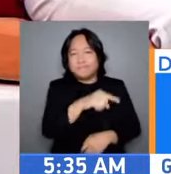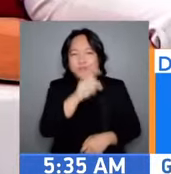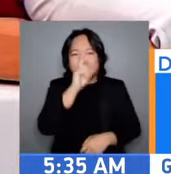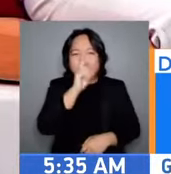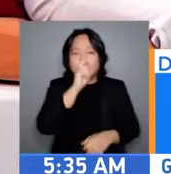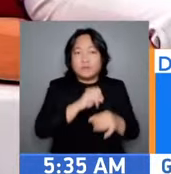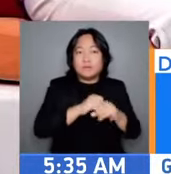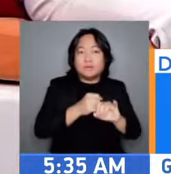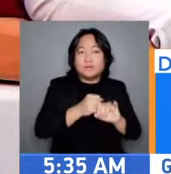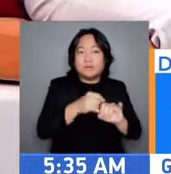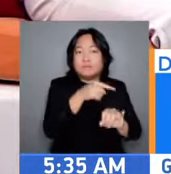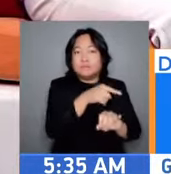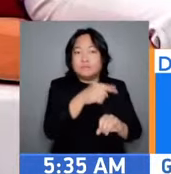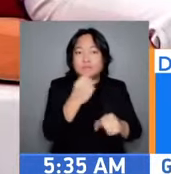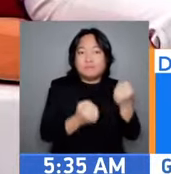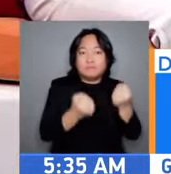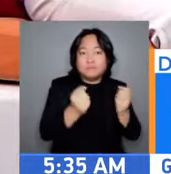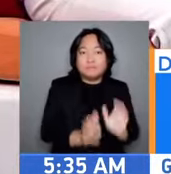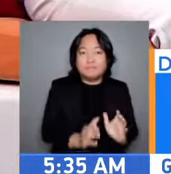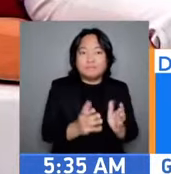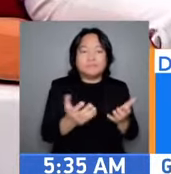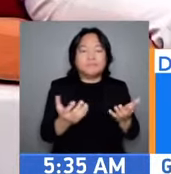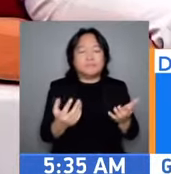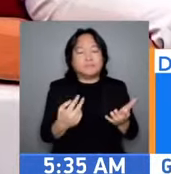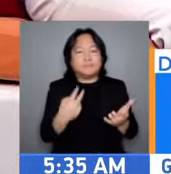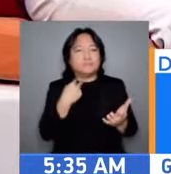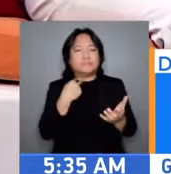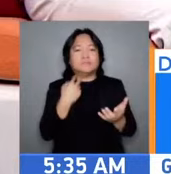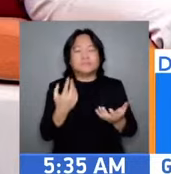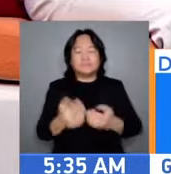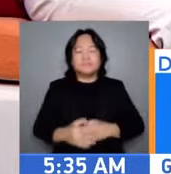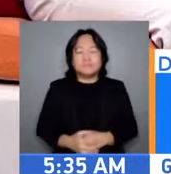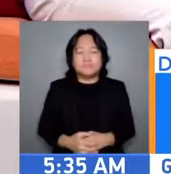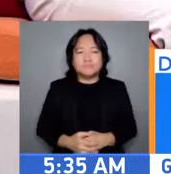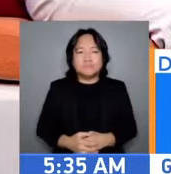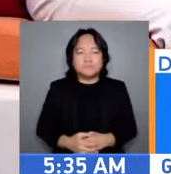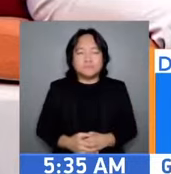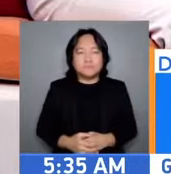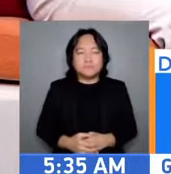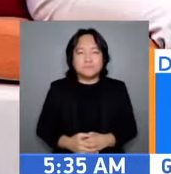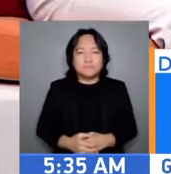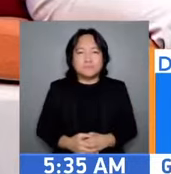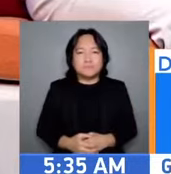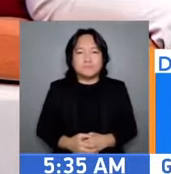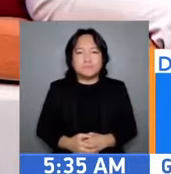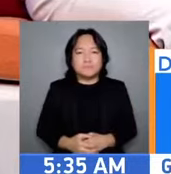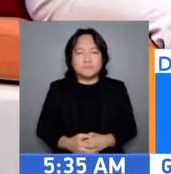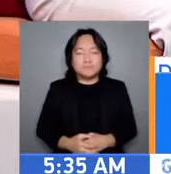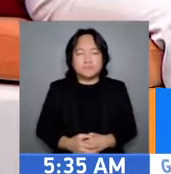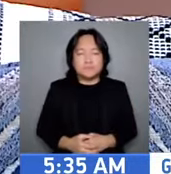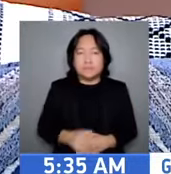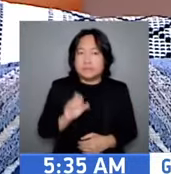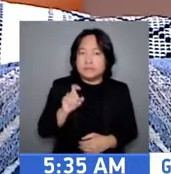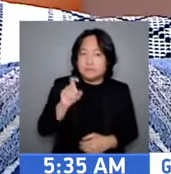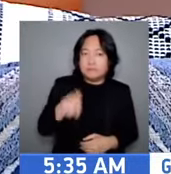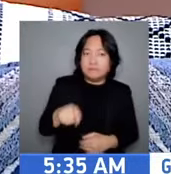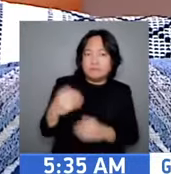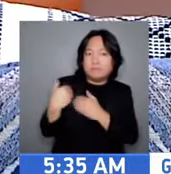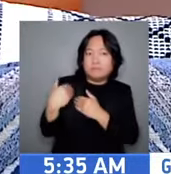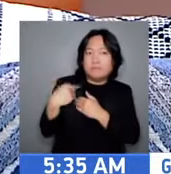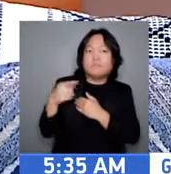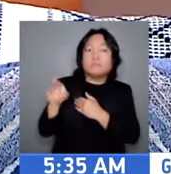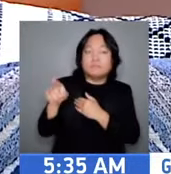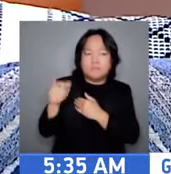hindi mababawi, di ba? Dapat malagot yung mga namumuno ng kooperatiba. Samantala, nagkalindol po